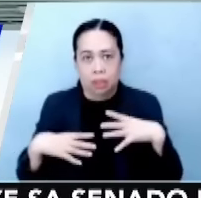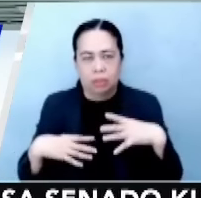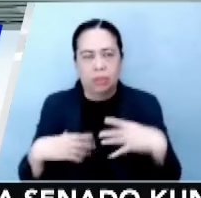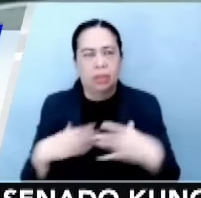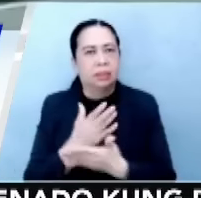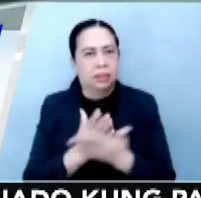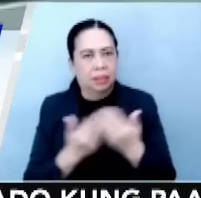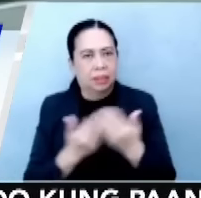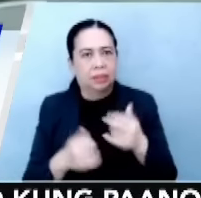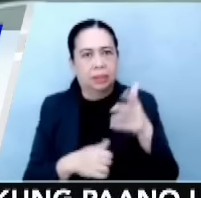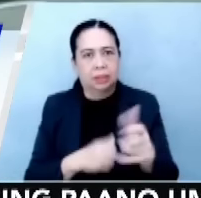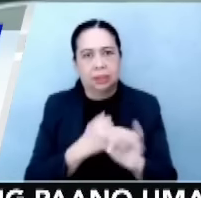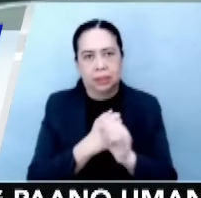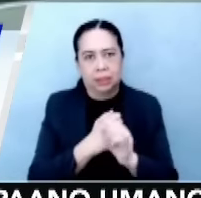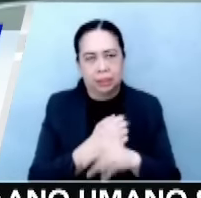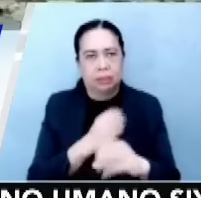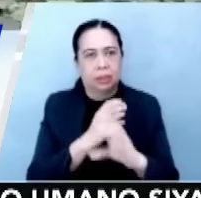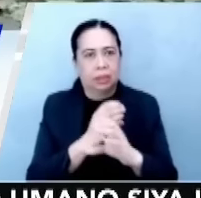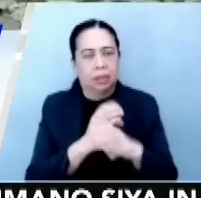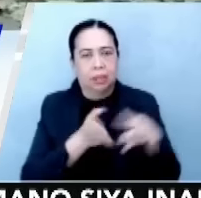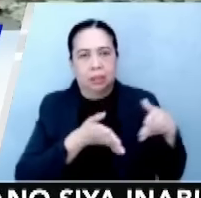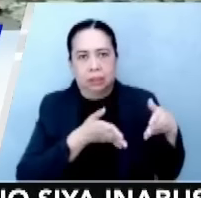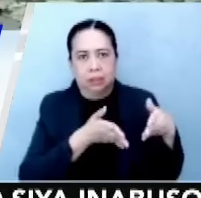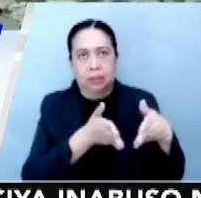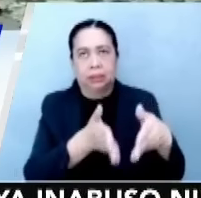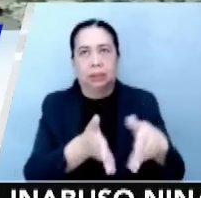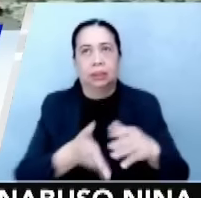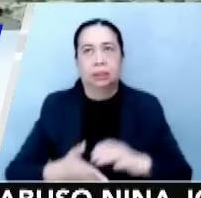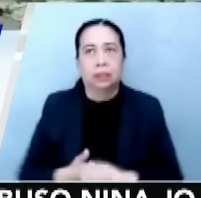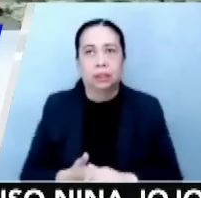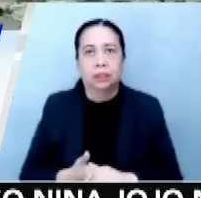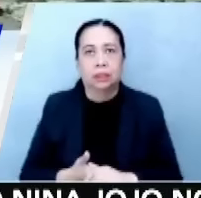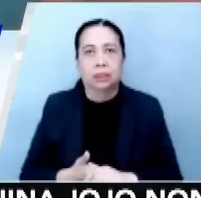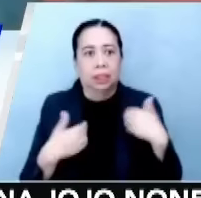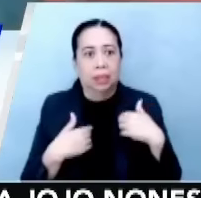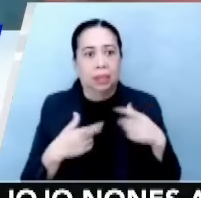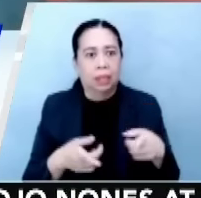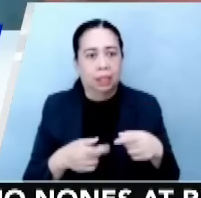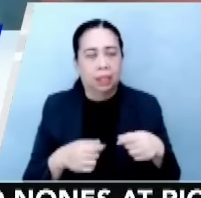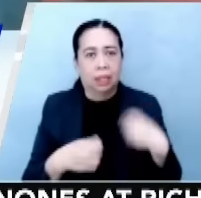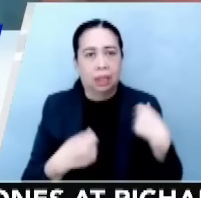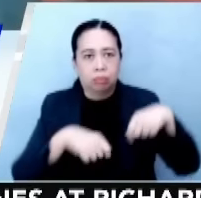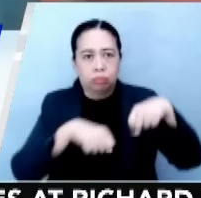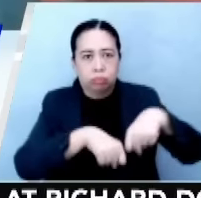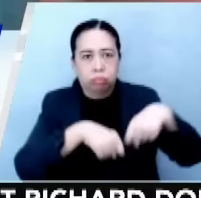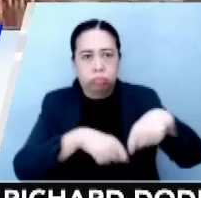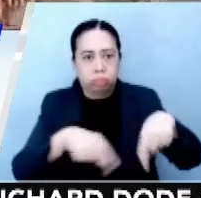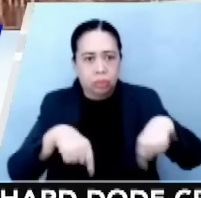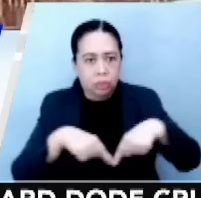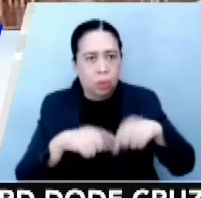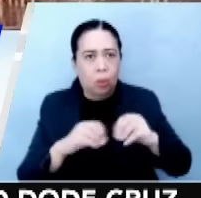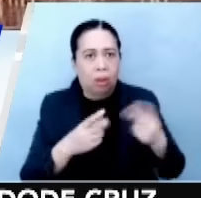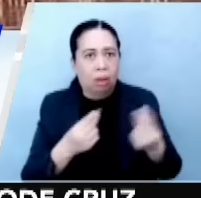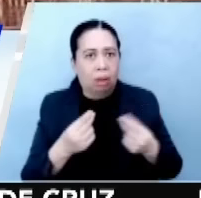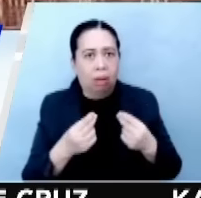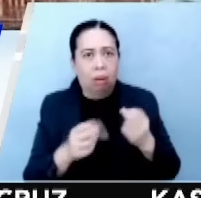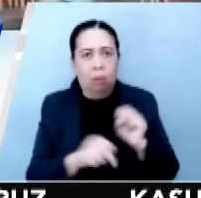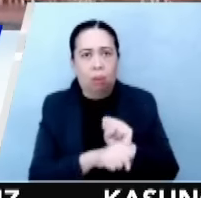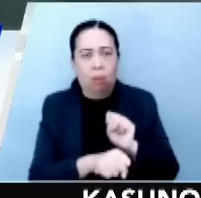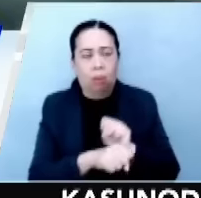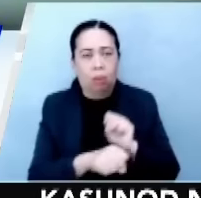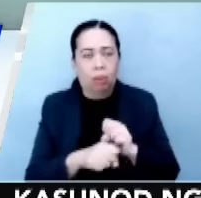at sasakyan sa gilid ng kalsada. May hukay pang isang water concessionaire pero walang gumagawa. Sa Kalayaan Avenue